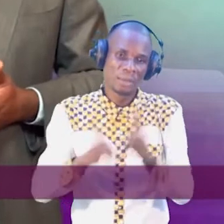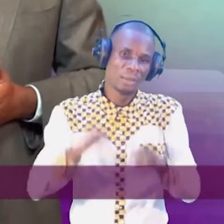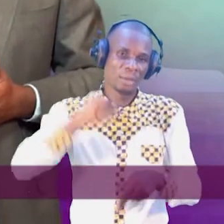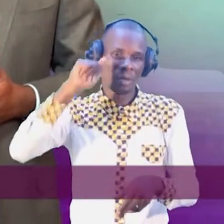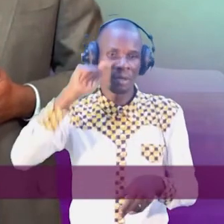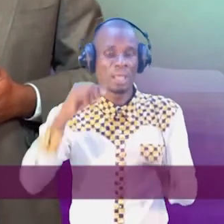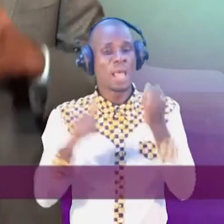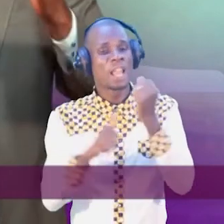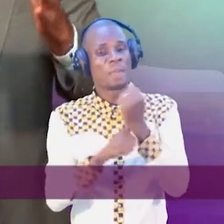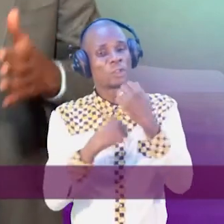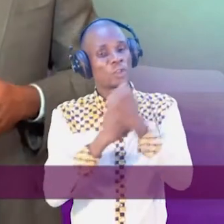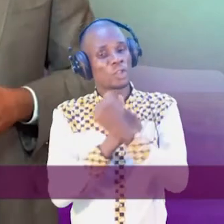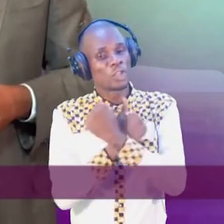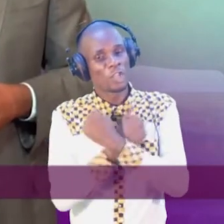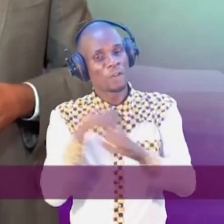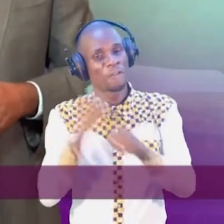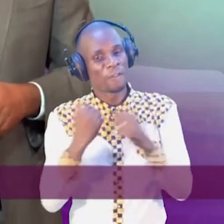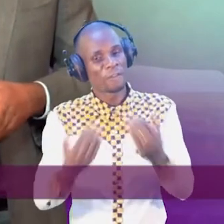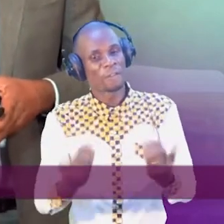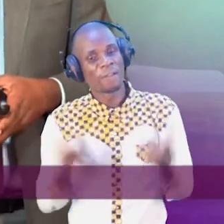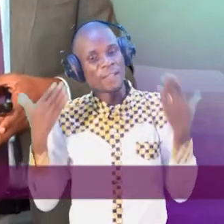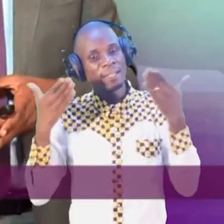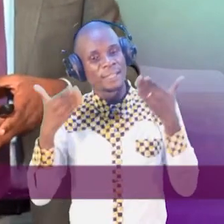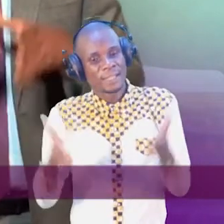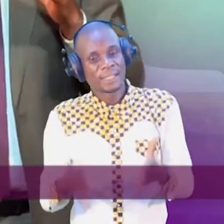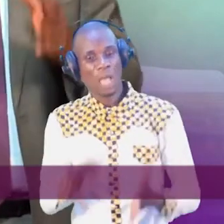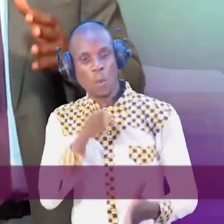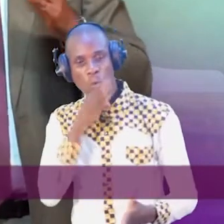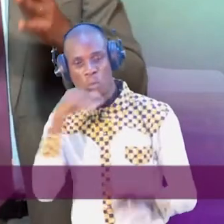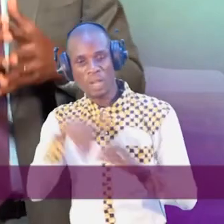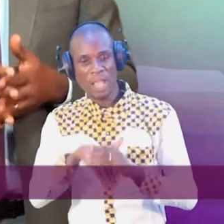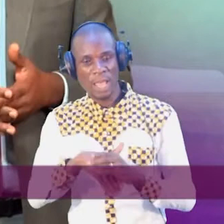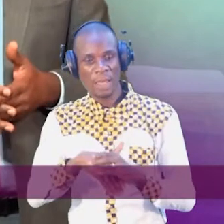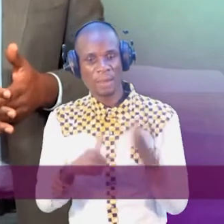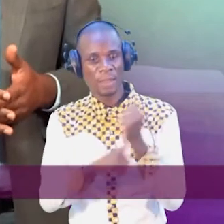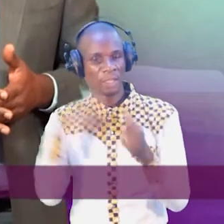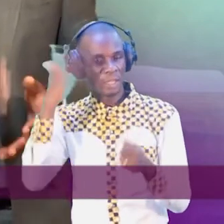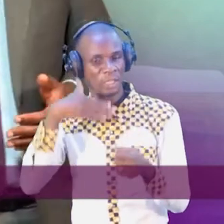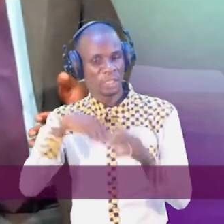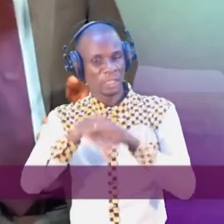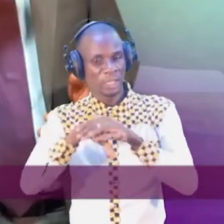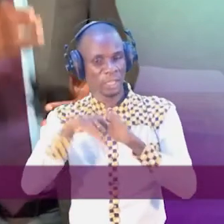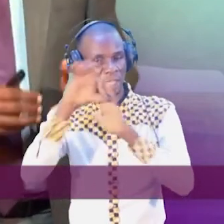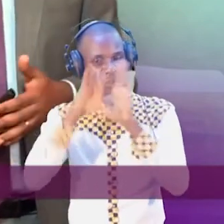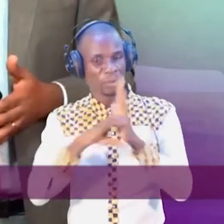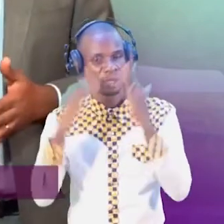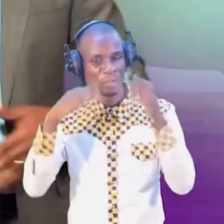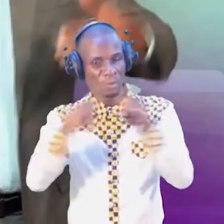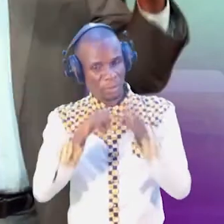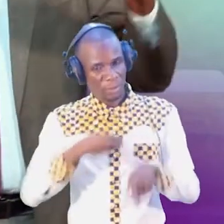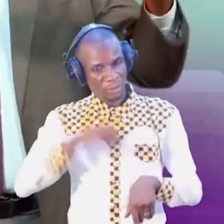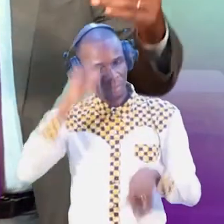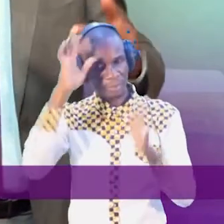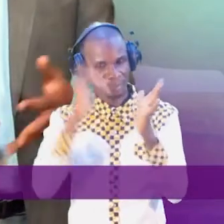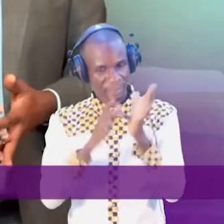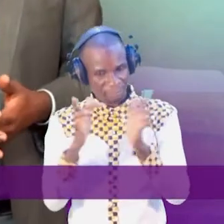apambola ba oyo nyonso balingi bazala na kati ya libota na ye. Bao nyonso balingi basala mokano na ye.